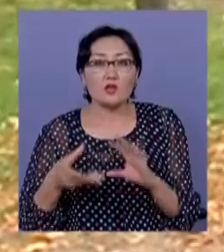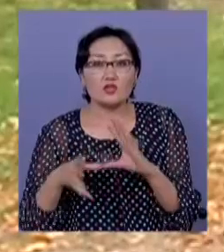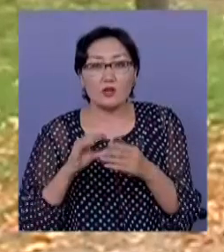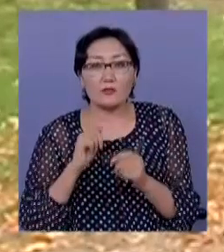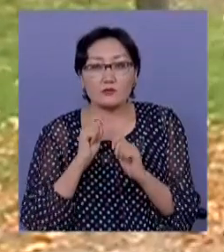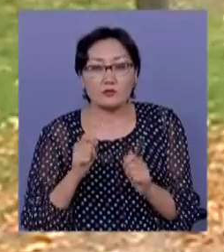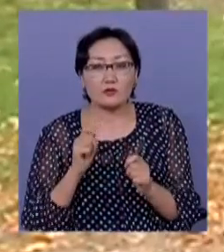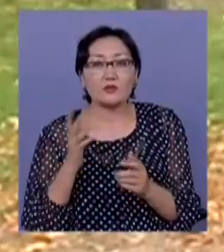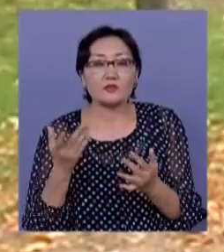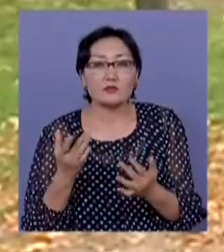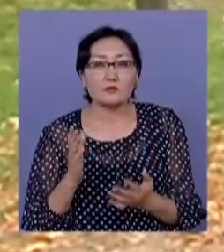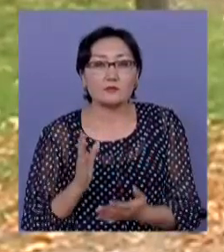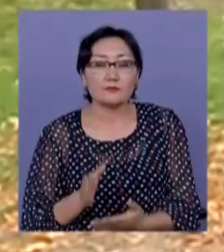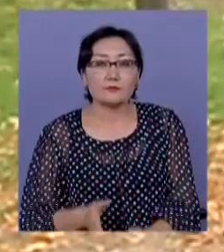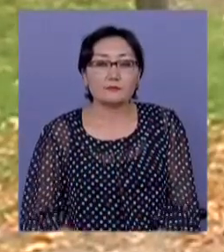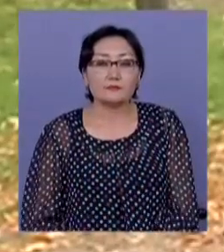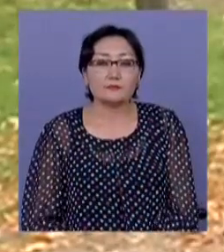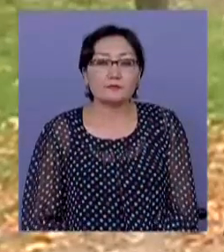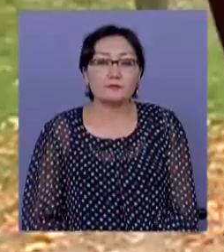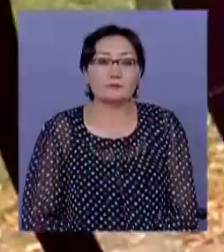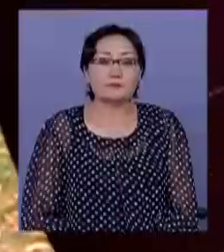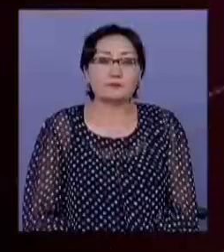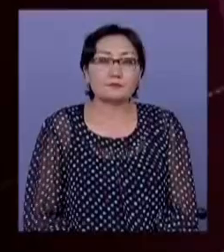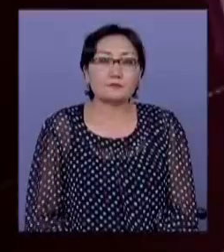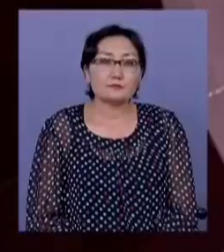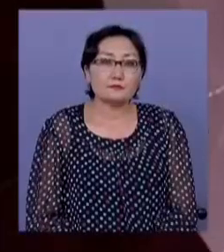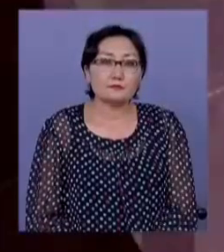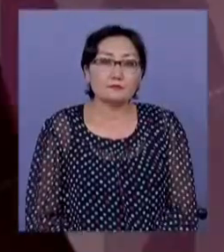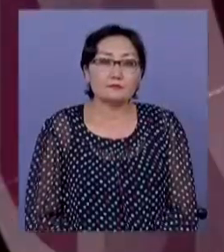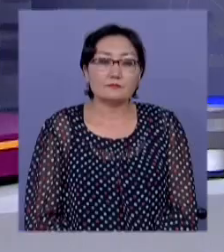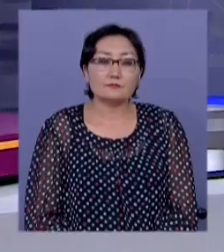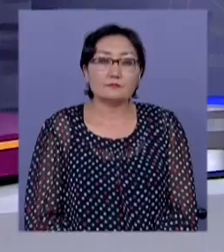қанша? Толығырақ мен Қуан Нұрақын баяндаймын.